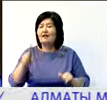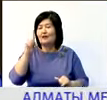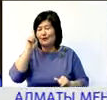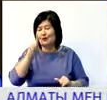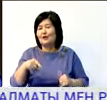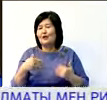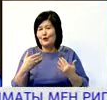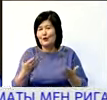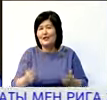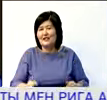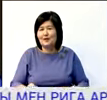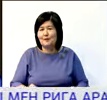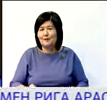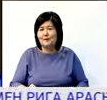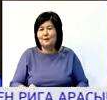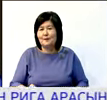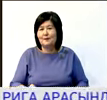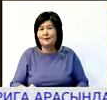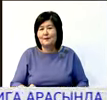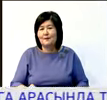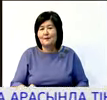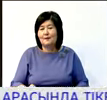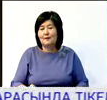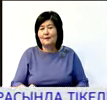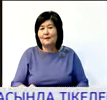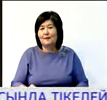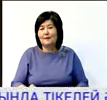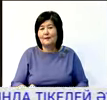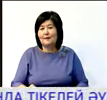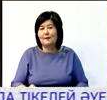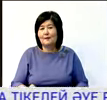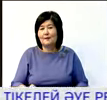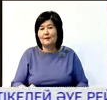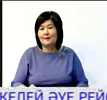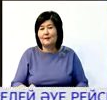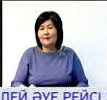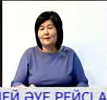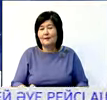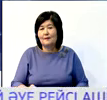сөзсіз. Шолпан Исабекова, Алпан Сәшірбеков, Қанат Маханбетов, Қызылорда телеарнасы.